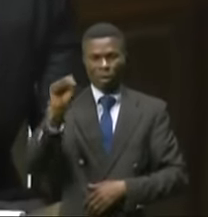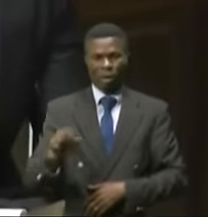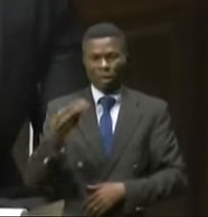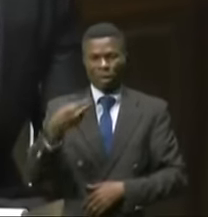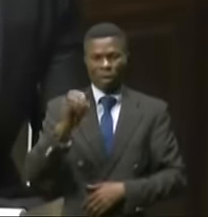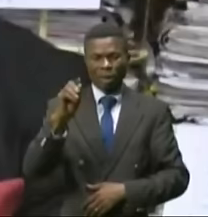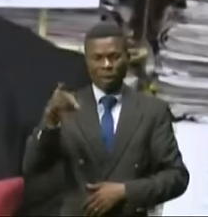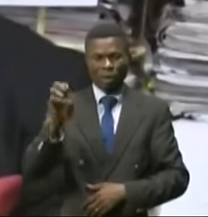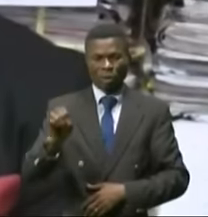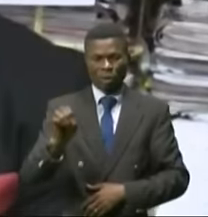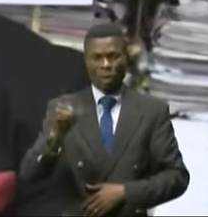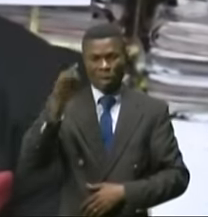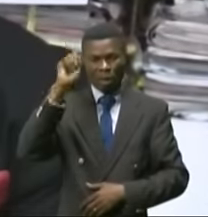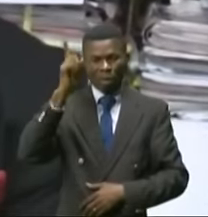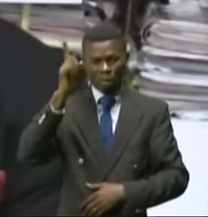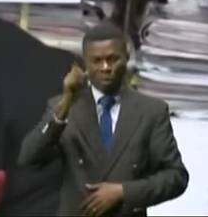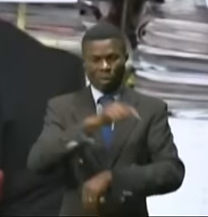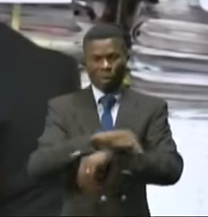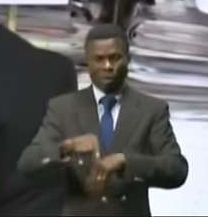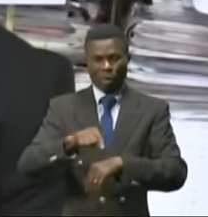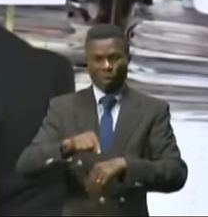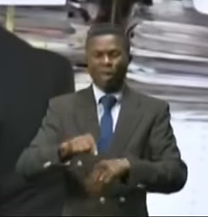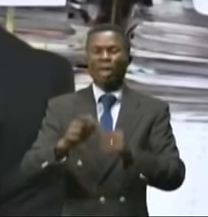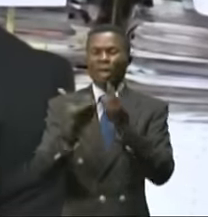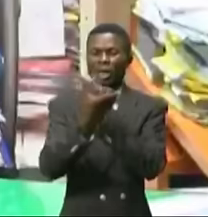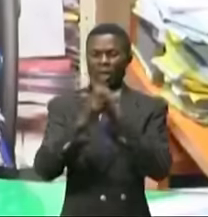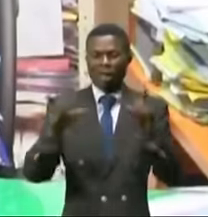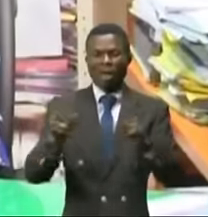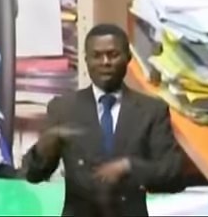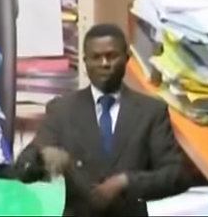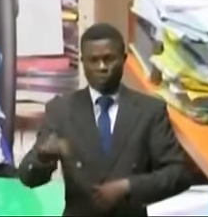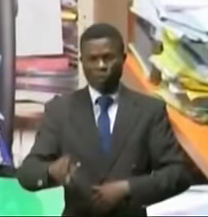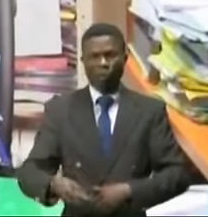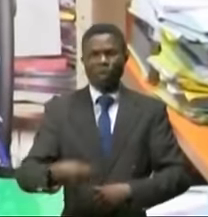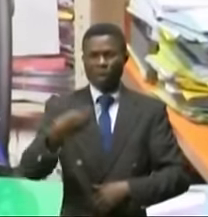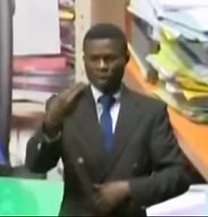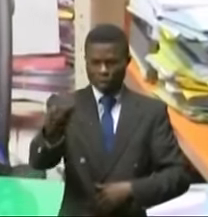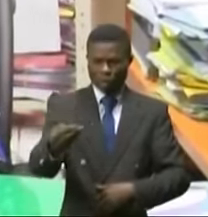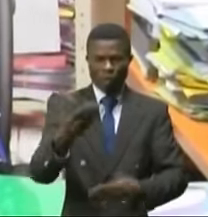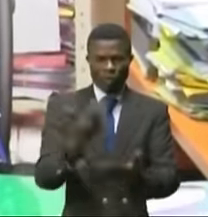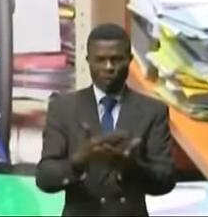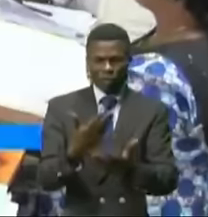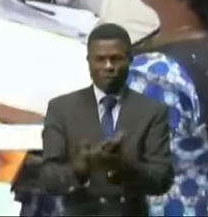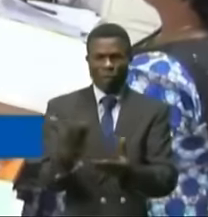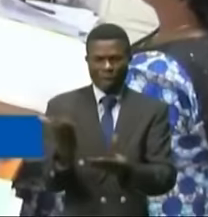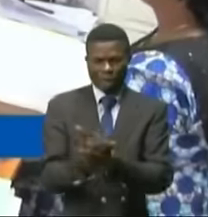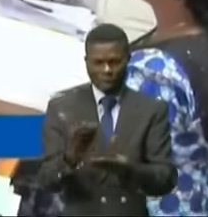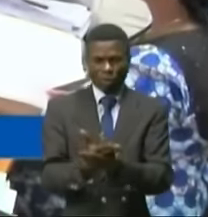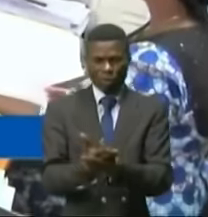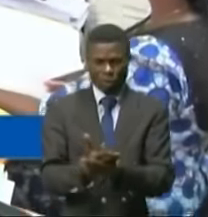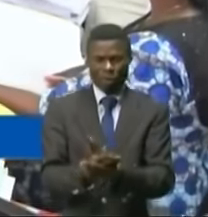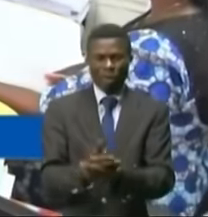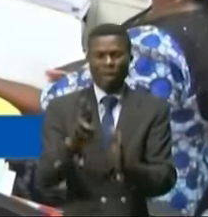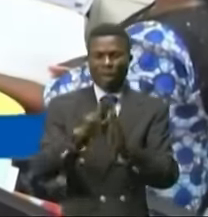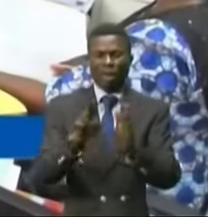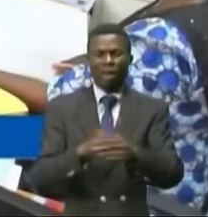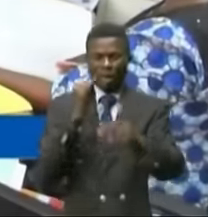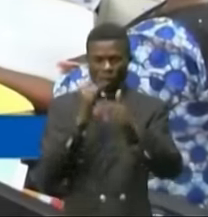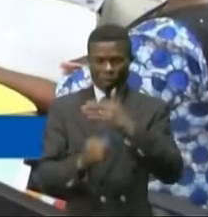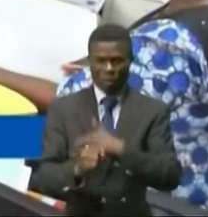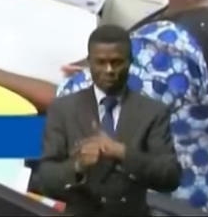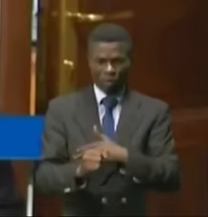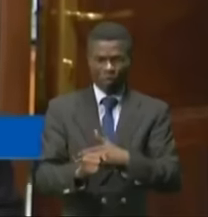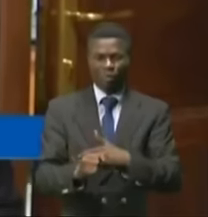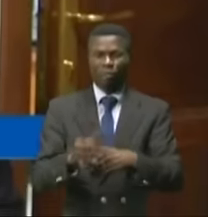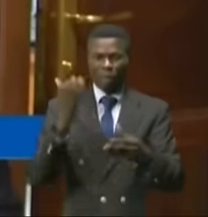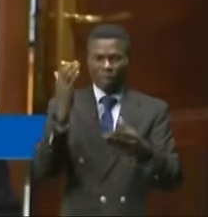parmi les quelques premières institutions délibérantes provinciales qui ont expédié rapidement les travaux de ces règlements intérieurs